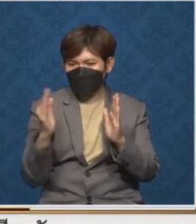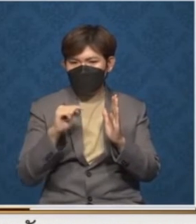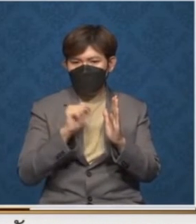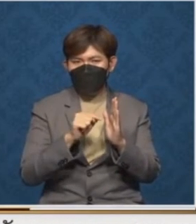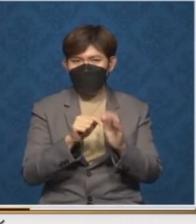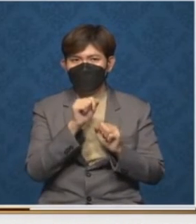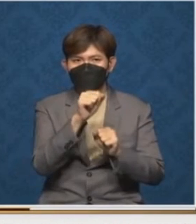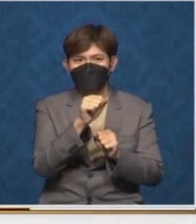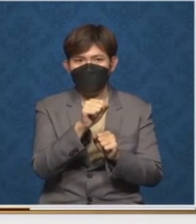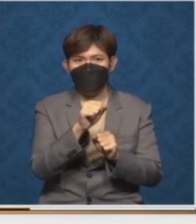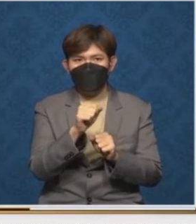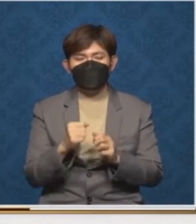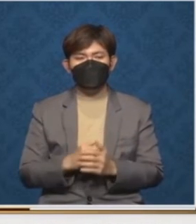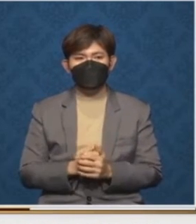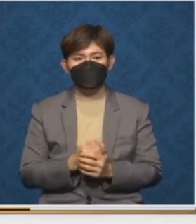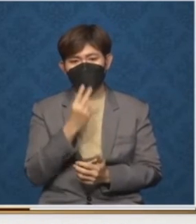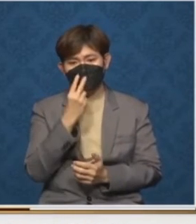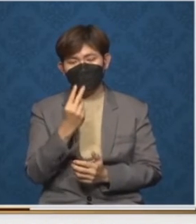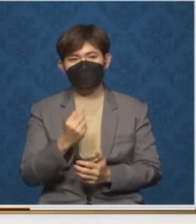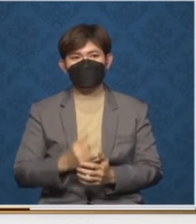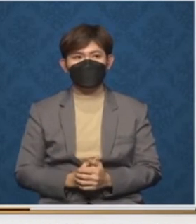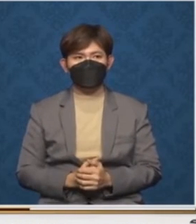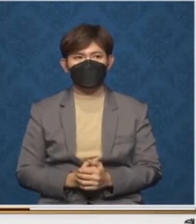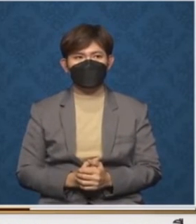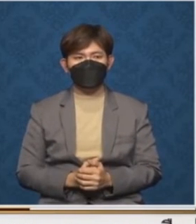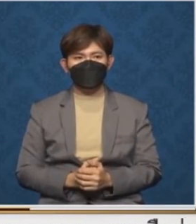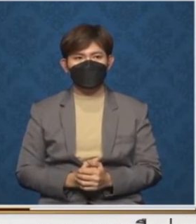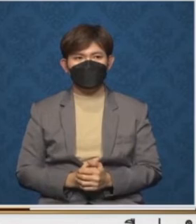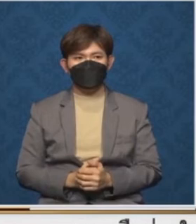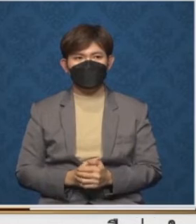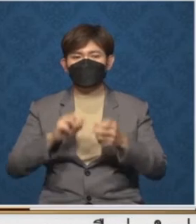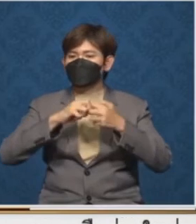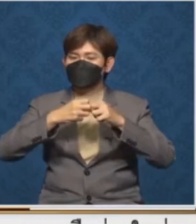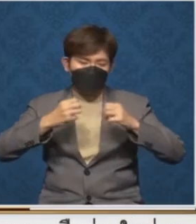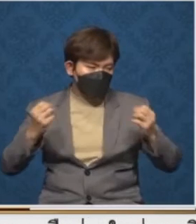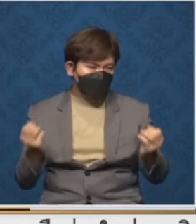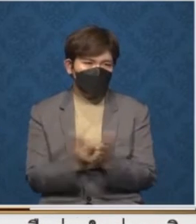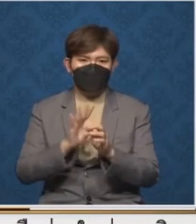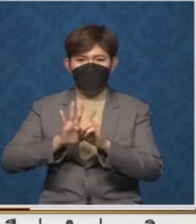ท่านว่ามัรมือมัตรเท้าอุokจhabtให้คนหลายตาย ไม่ครั ไปดูครัแผนตอไปครับ